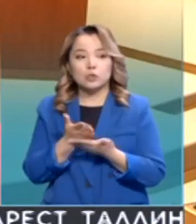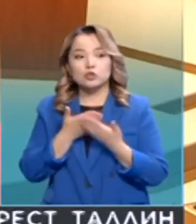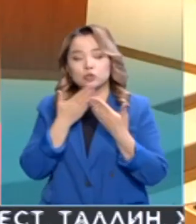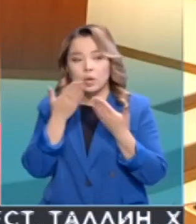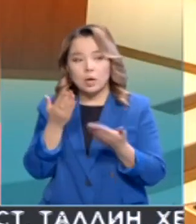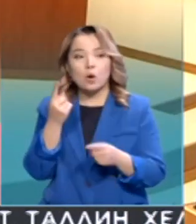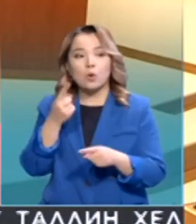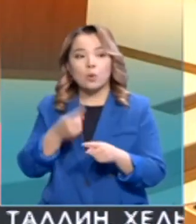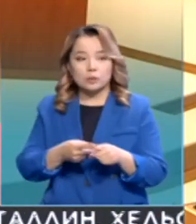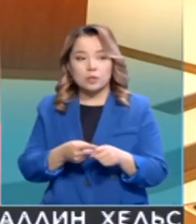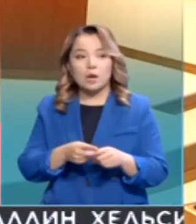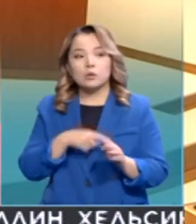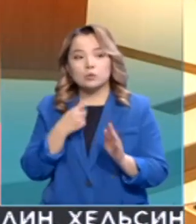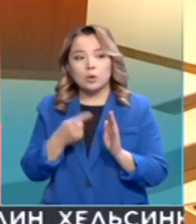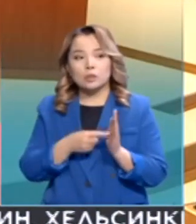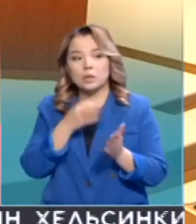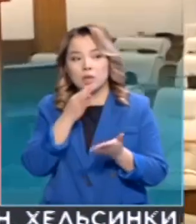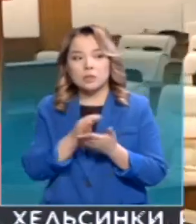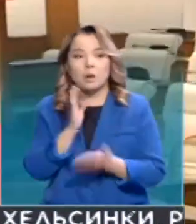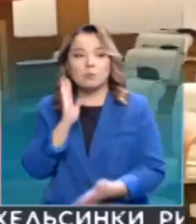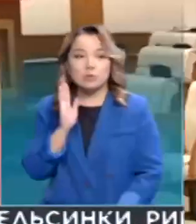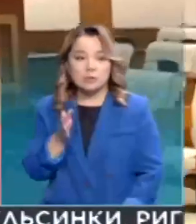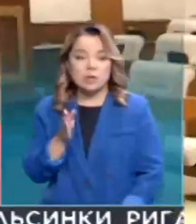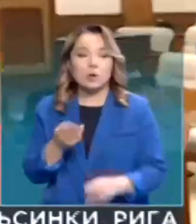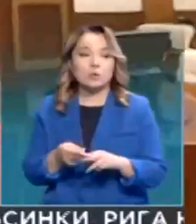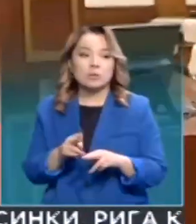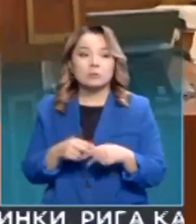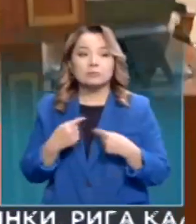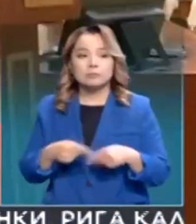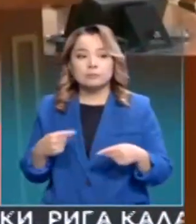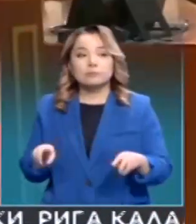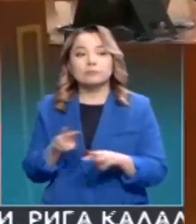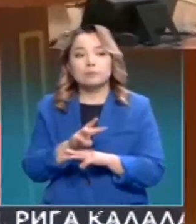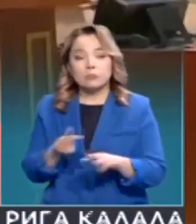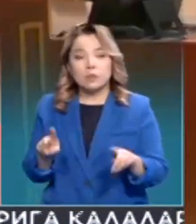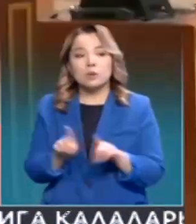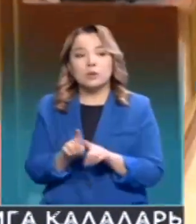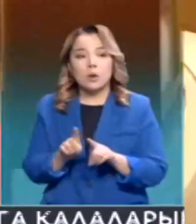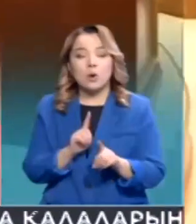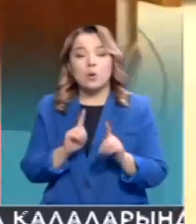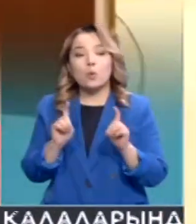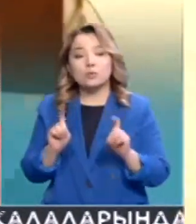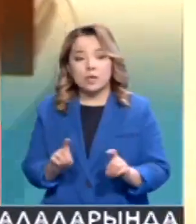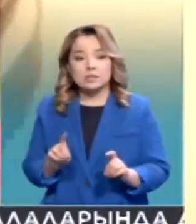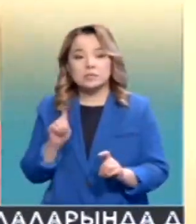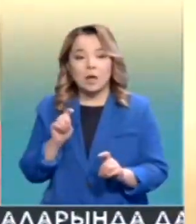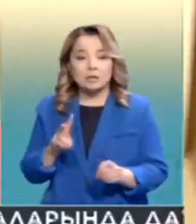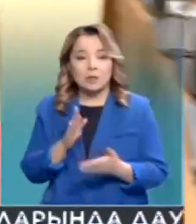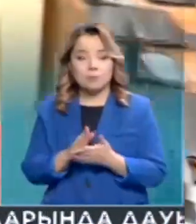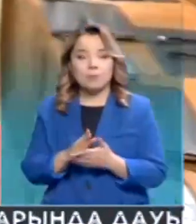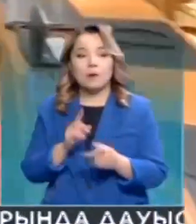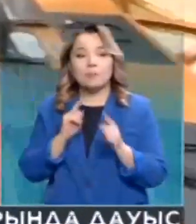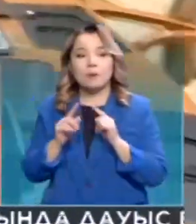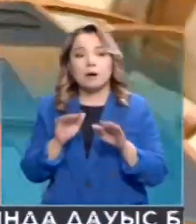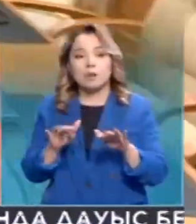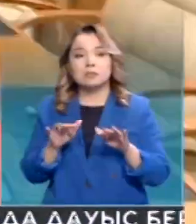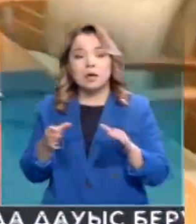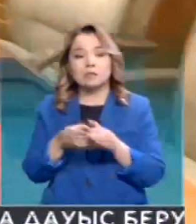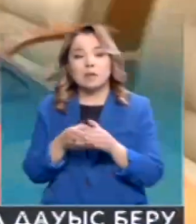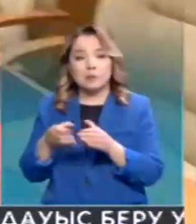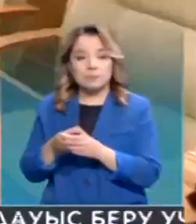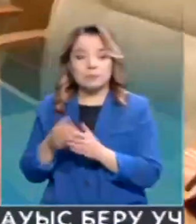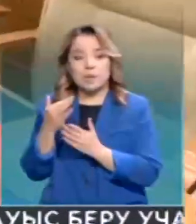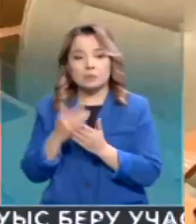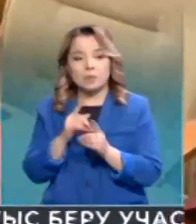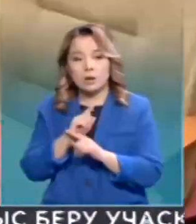қосымша депутаттардың сауалына жауап береді. Ал өзге мәжілісмендер жалпы отырыс залында партиялық тізіммен емес, аты